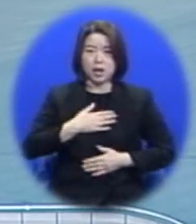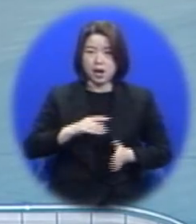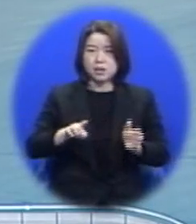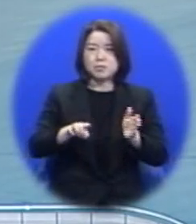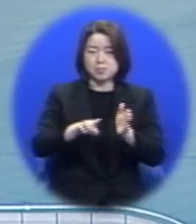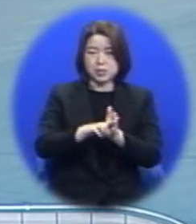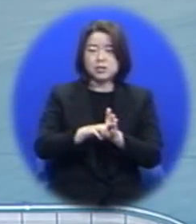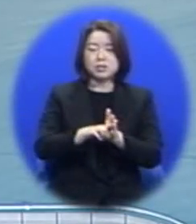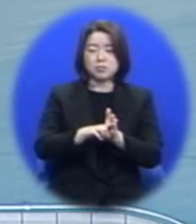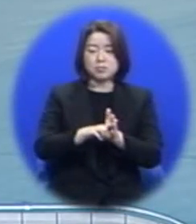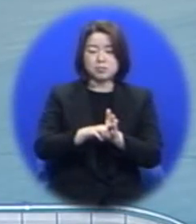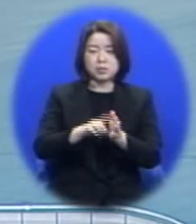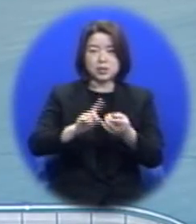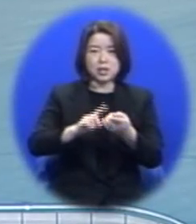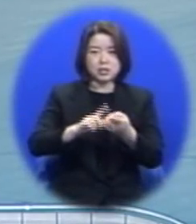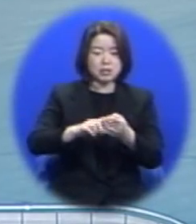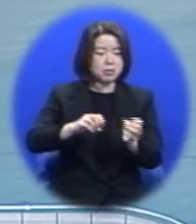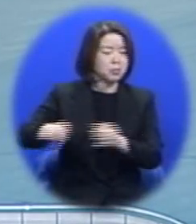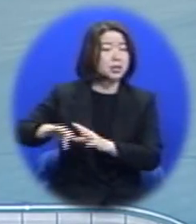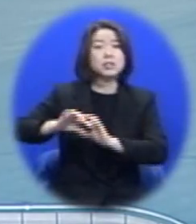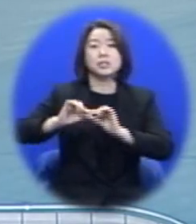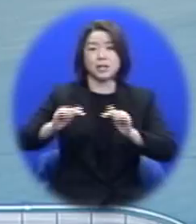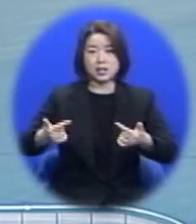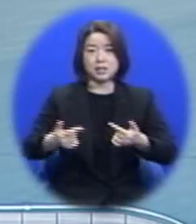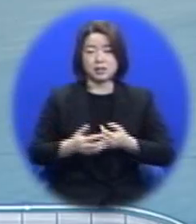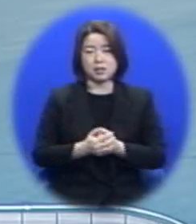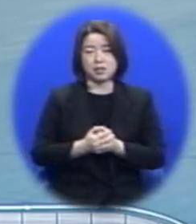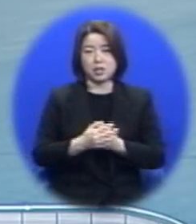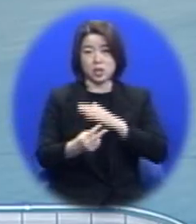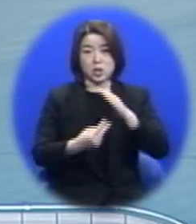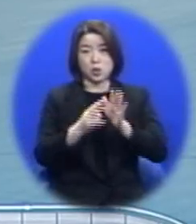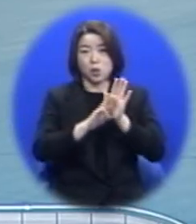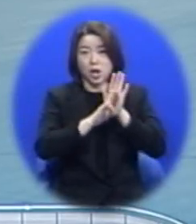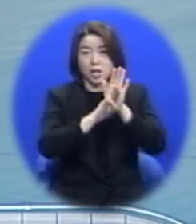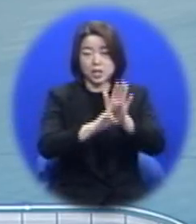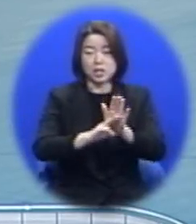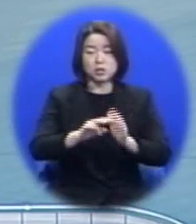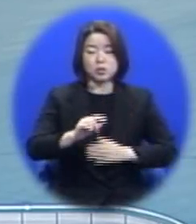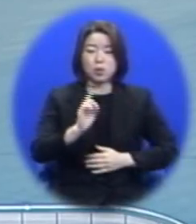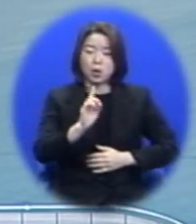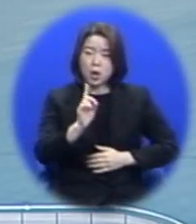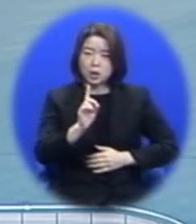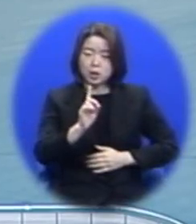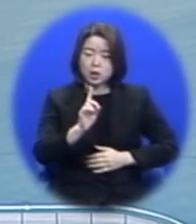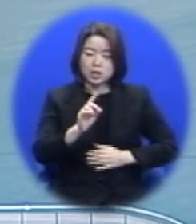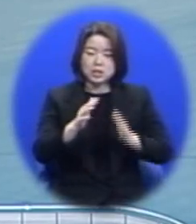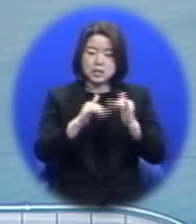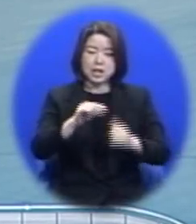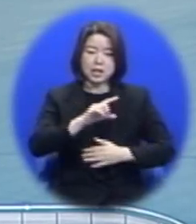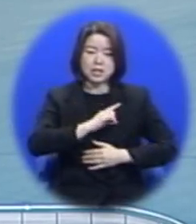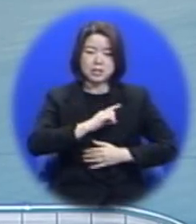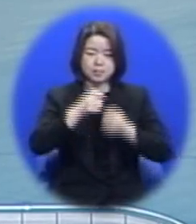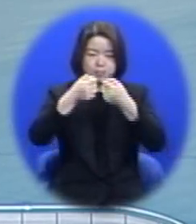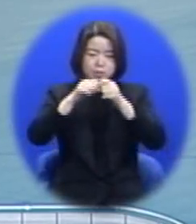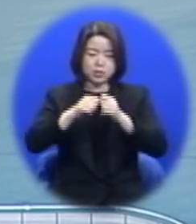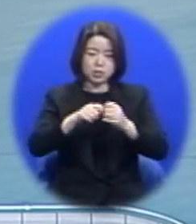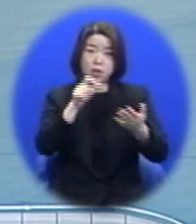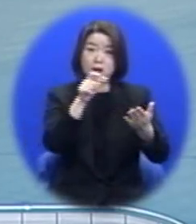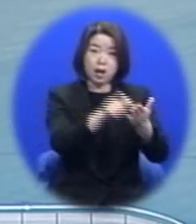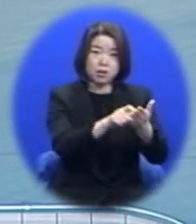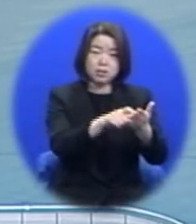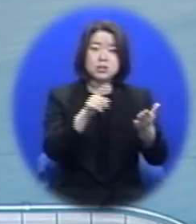믿음을 저버리지 않았다. 요한계시록에 어떤 사람의 이름을 구체적으로 언급한 것은 이 안디바가